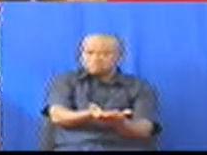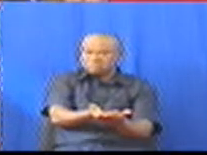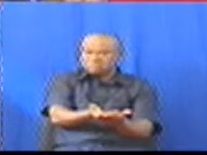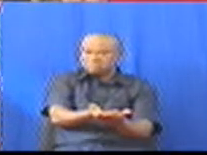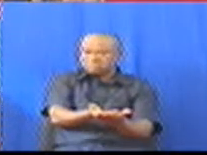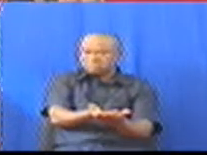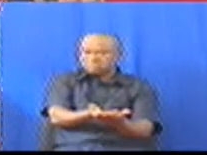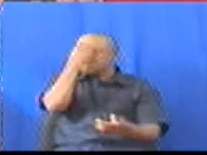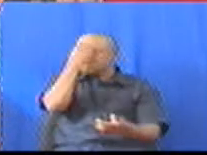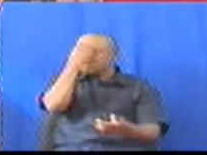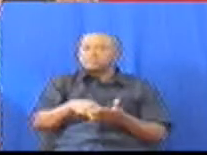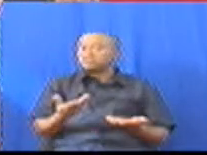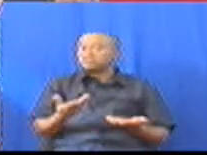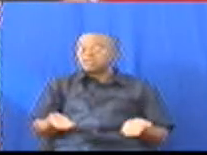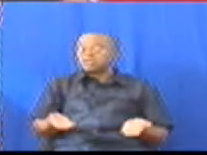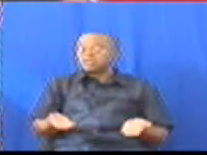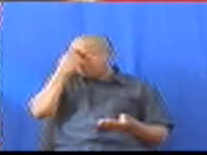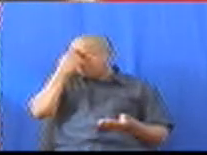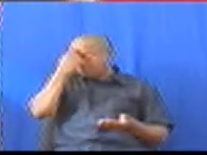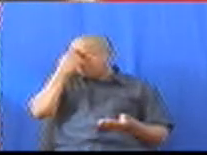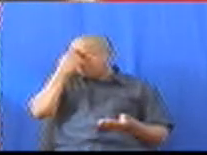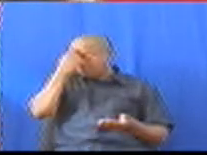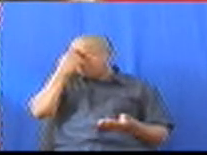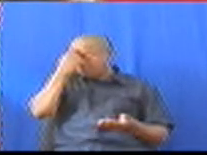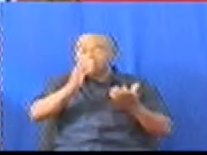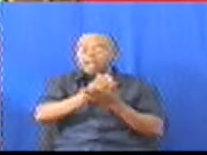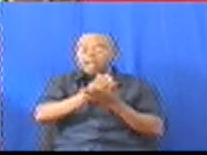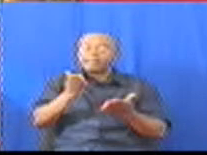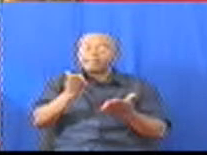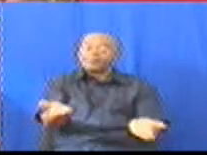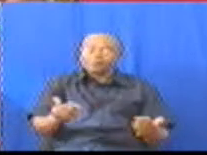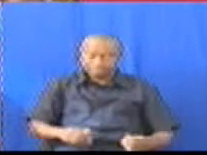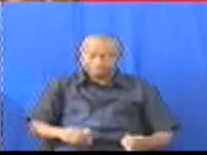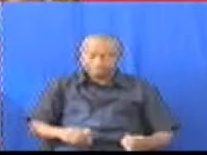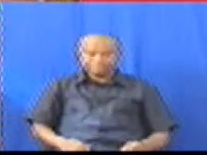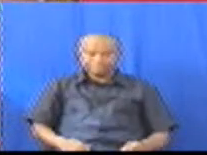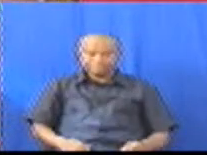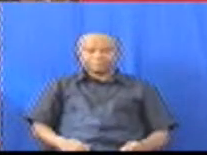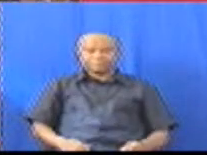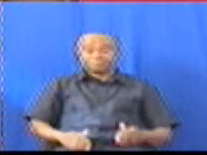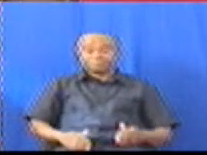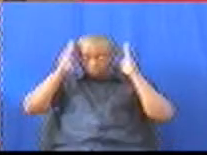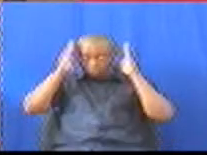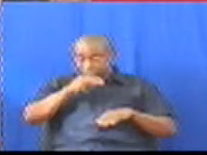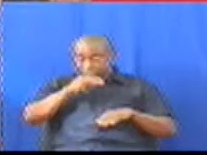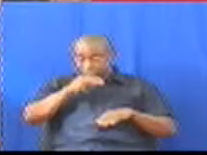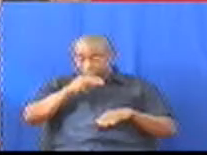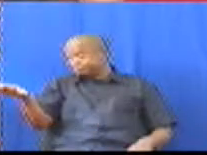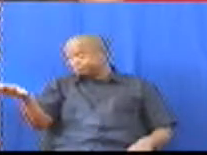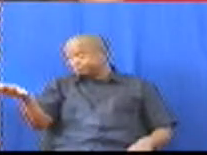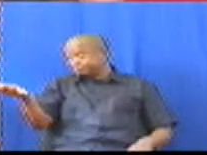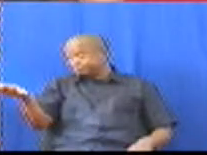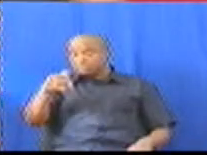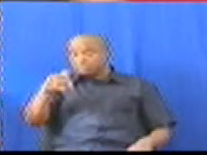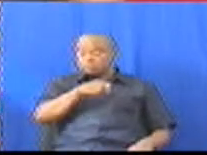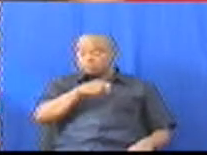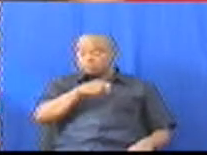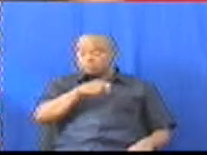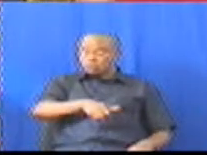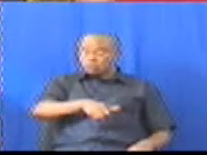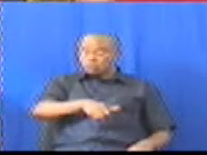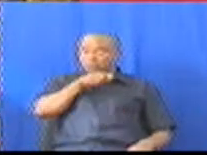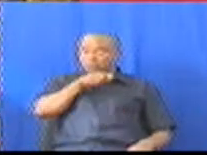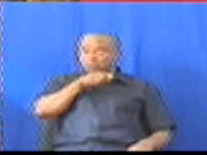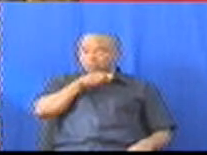dharura, tunakuwa hatujitendei sisi wenyewe haki. Mheshimiwa naibu spika, Udharura huu umepelekea kutokuwa